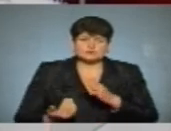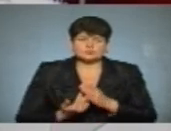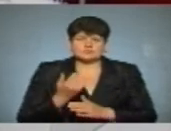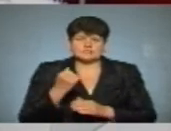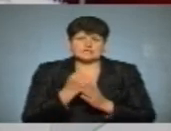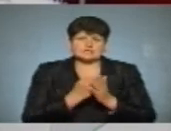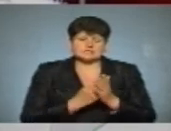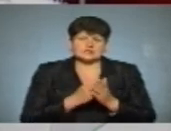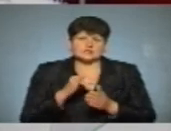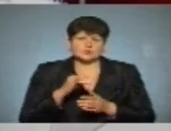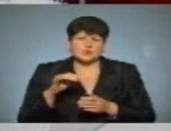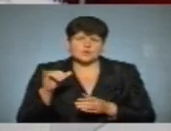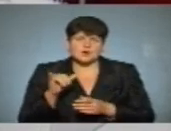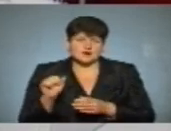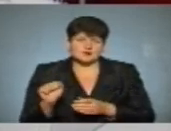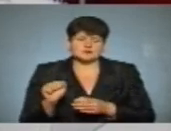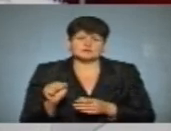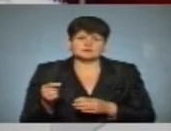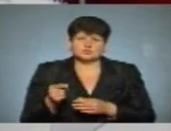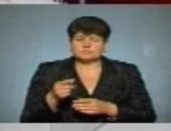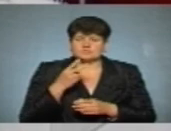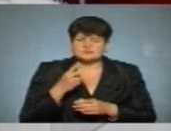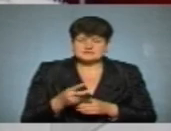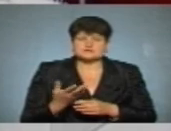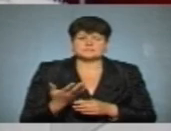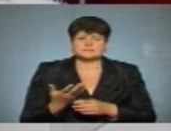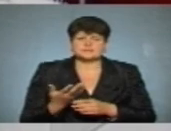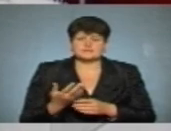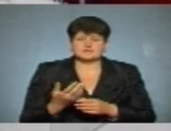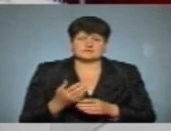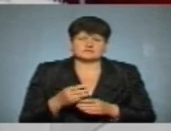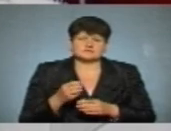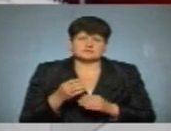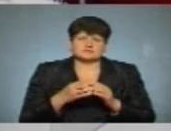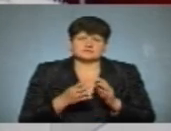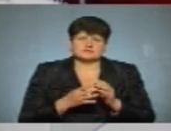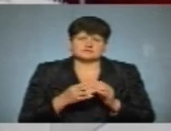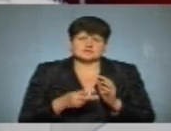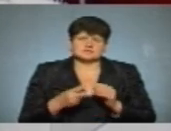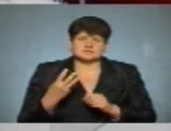телеканалі ЮА Тернопіль. Дивіться о 20:30, а вже за мить в прямому ефірі «Тема дня». Не перемикайте.